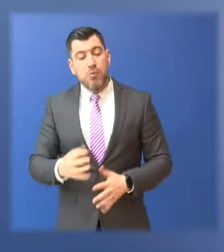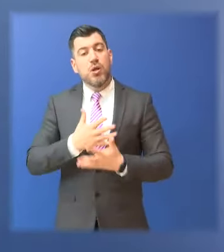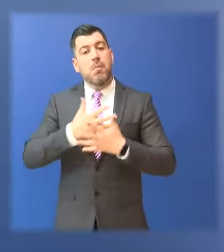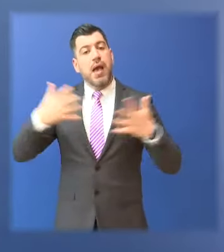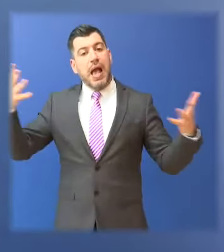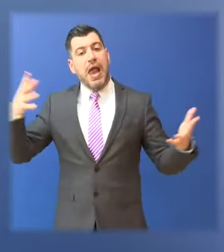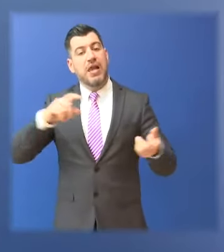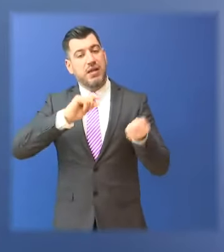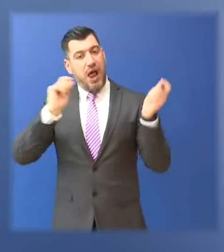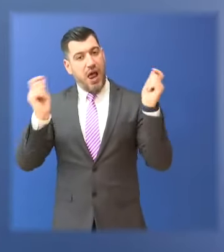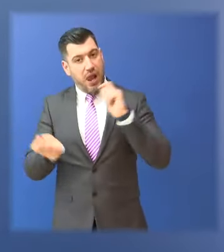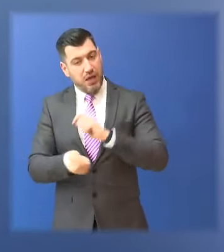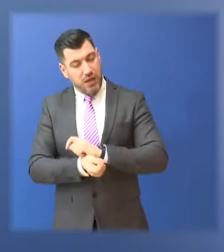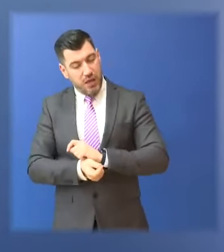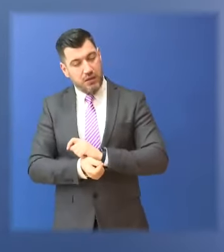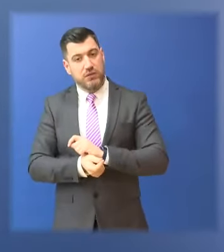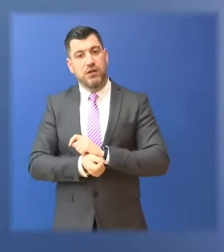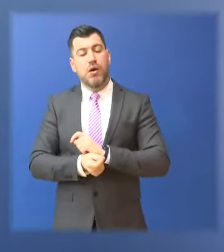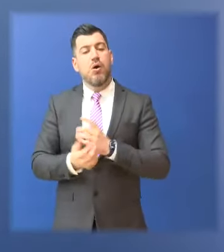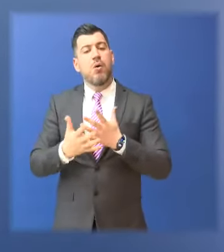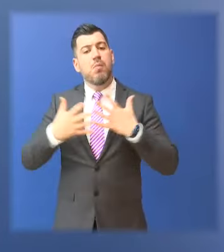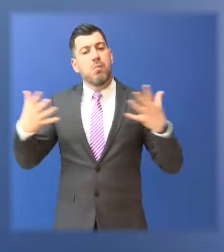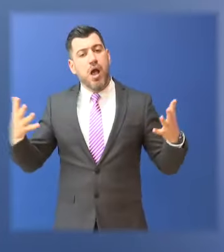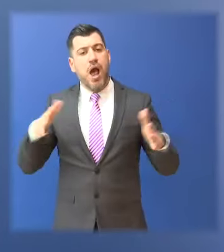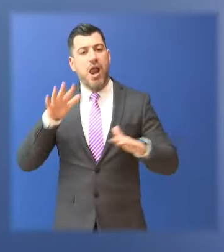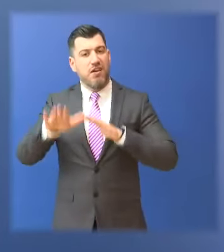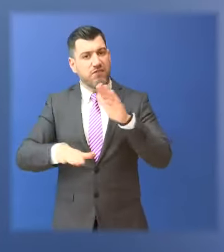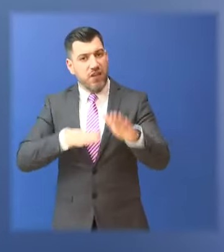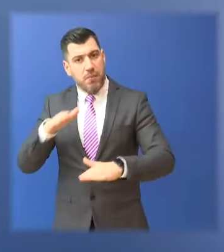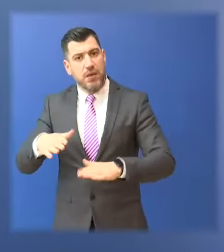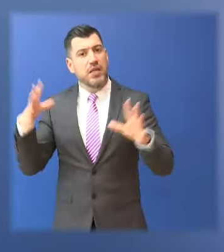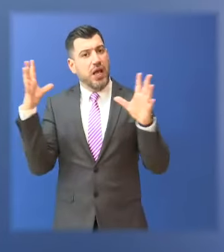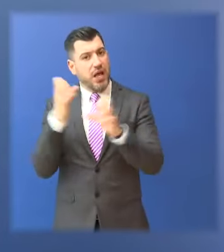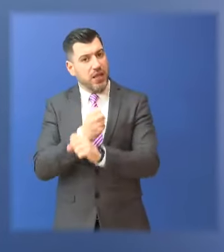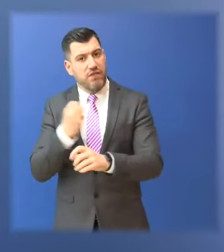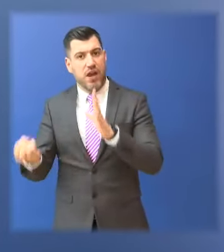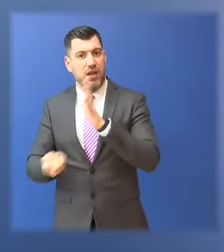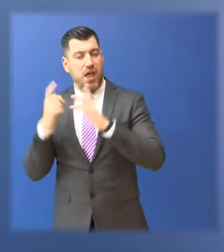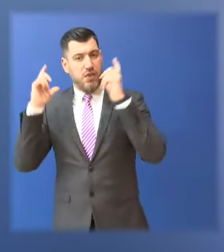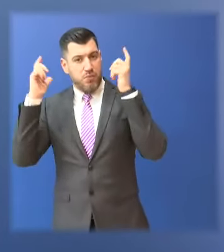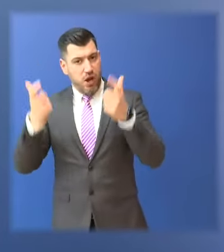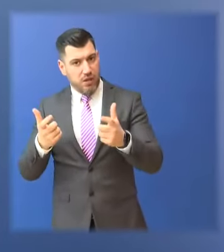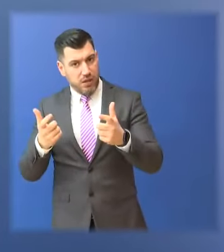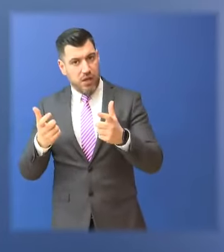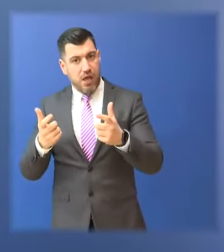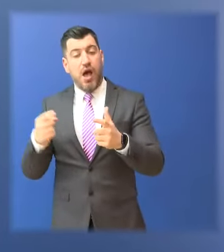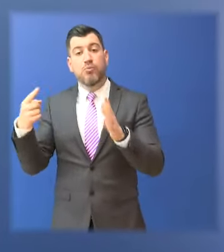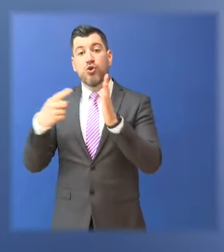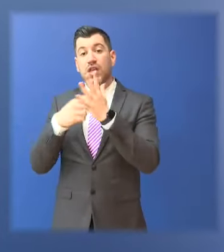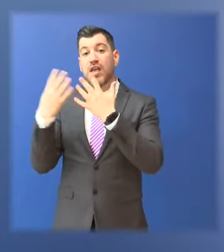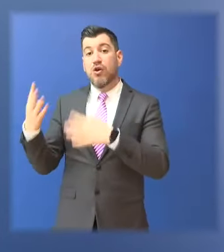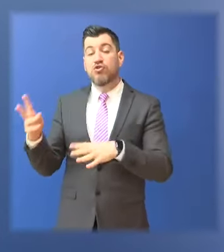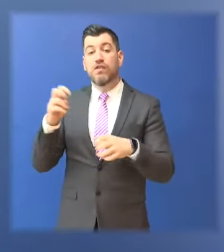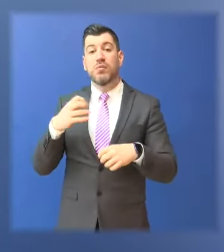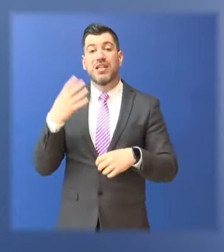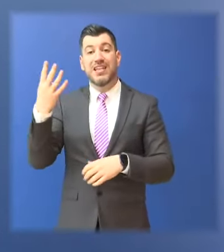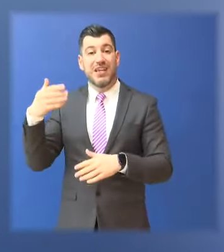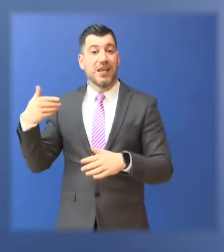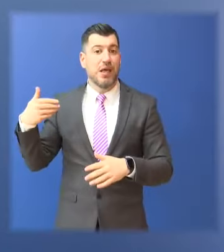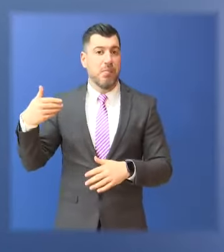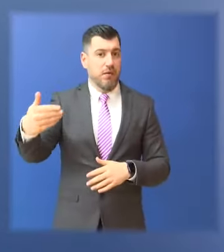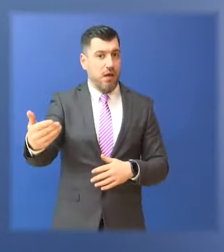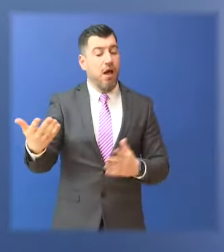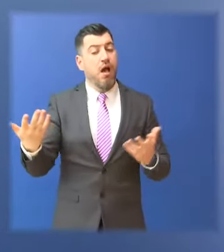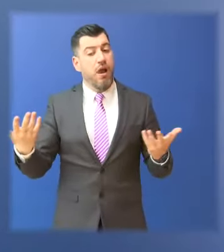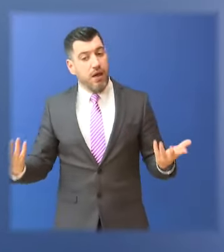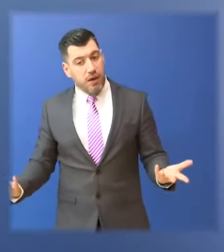βήματα έχουν γίνει από τη Νέα Δημοκρατία κατά τη μεταπολίτευση από το 1974 και μετά. Όμως, ναι, μιλώντας για